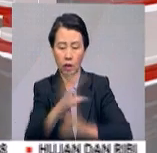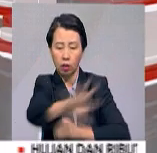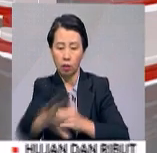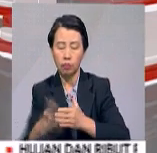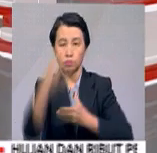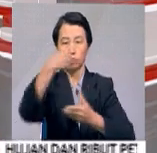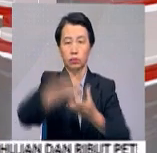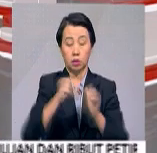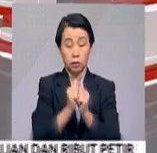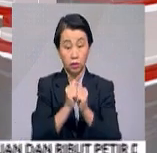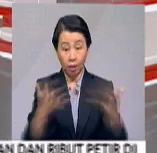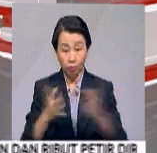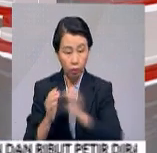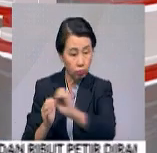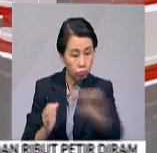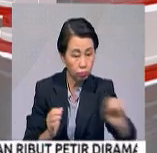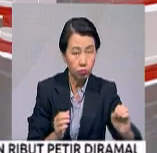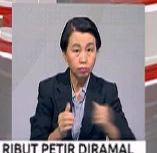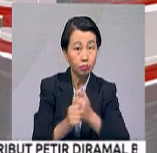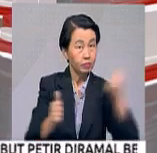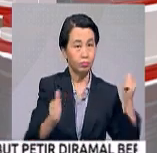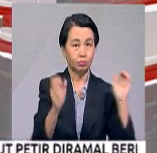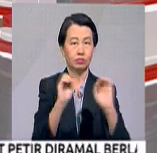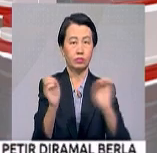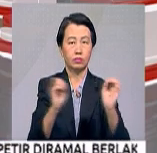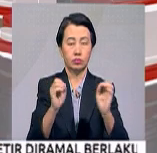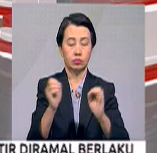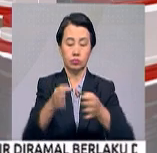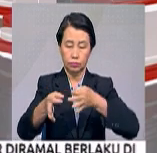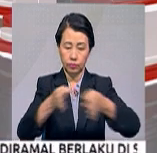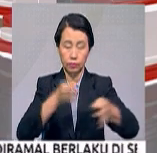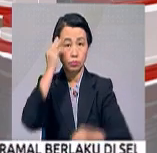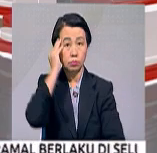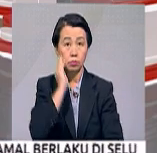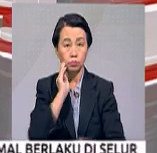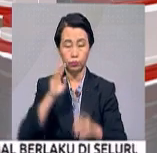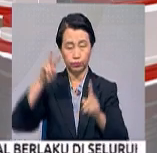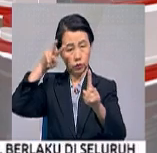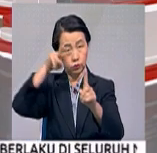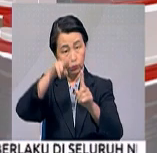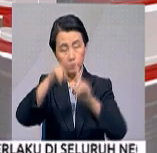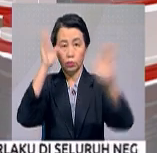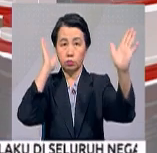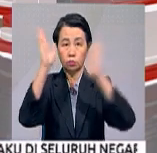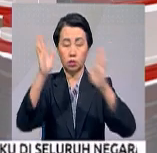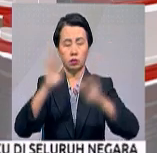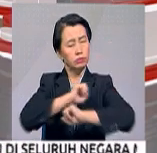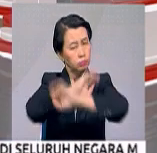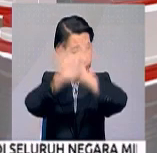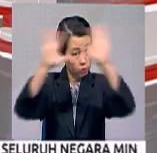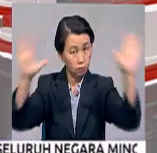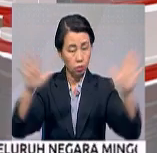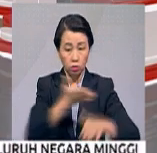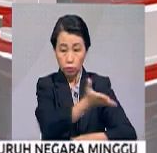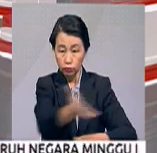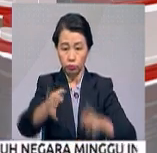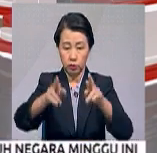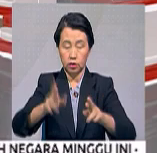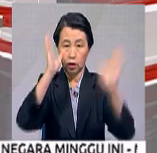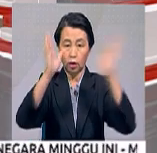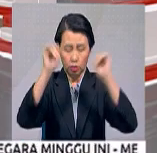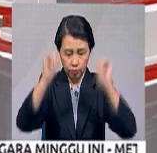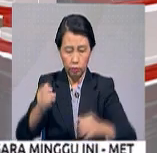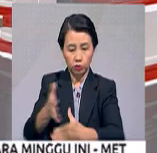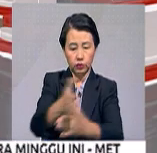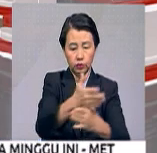ada pihak yang ketinggalan. Jelas Perdana Menteri Tun Dr. Mahathir Mohamad, visi Malaysia adalah jelas. Semua rakyat mesti